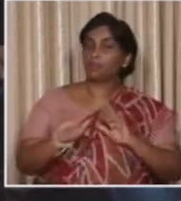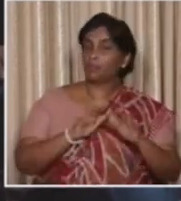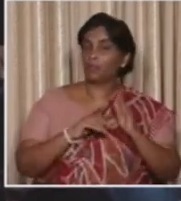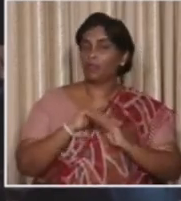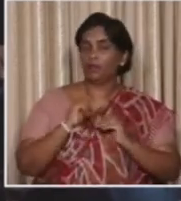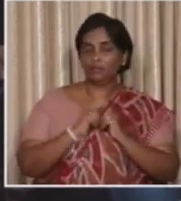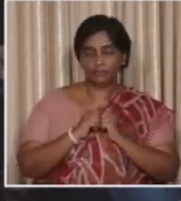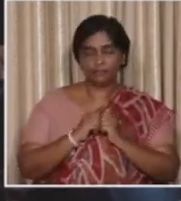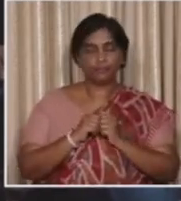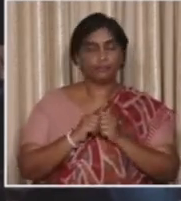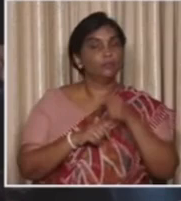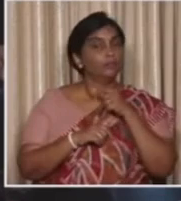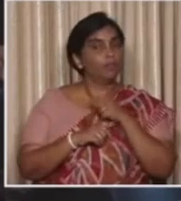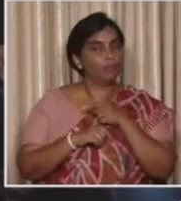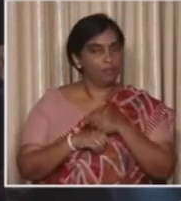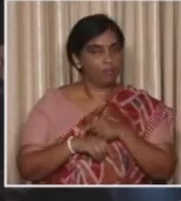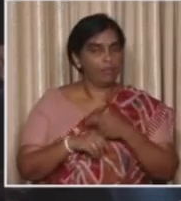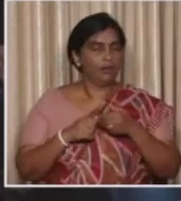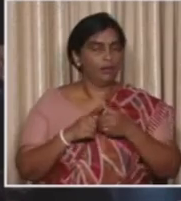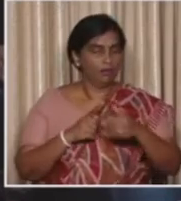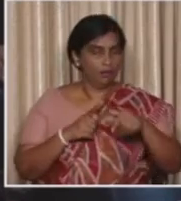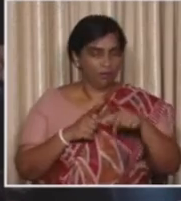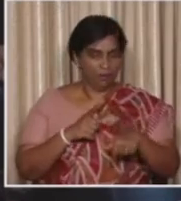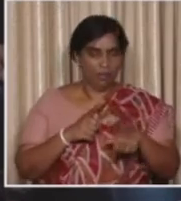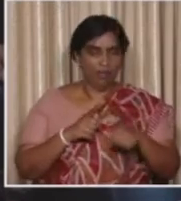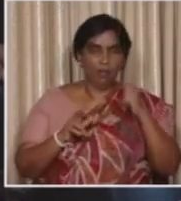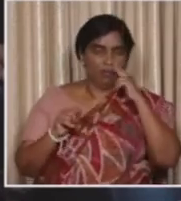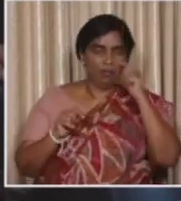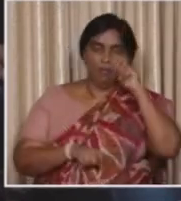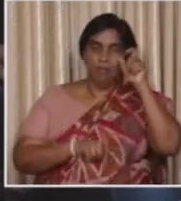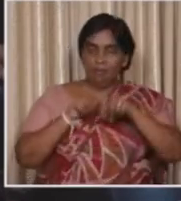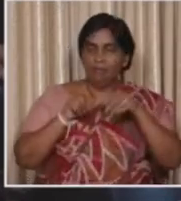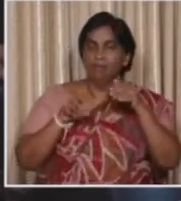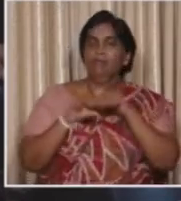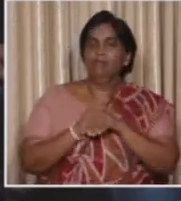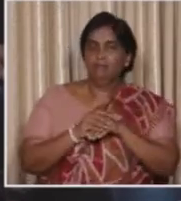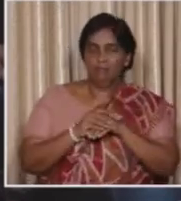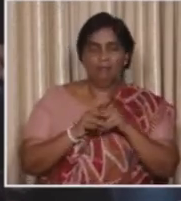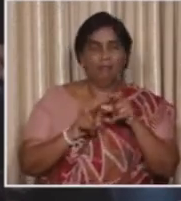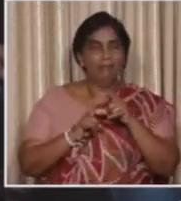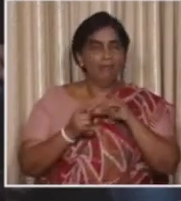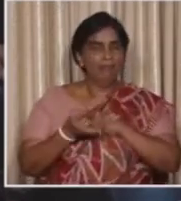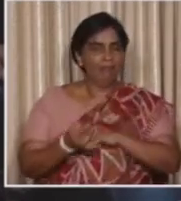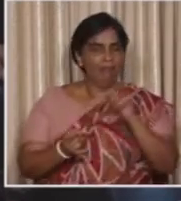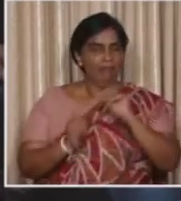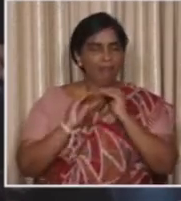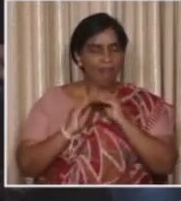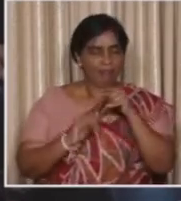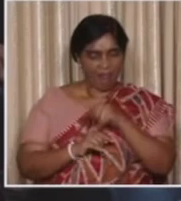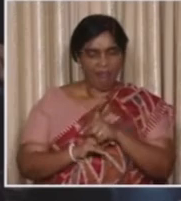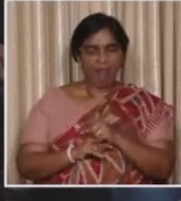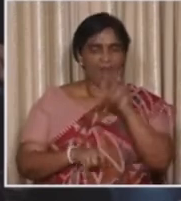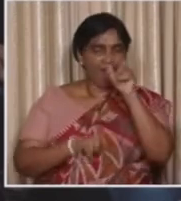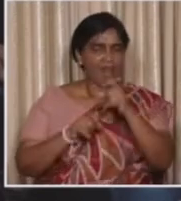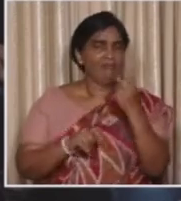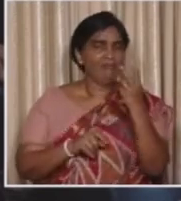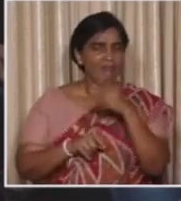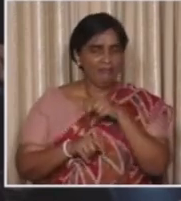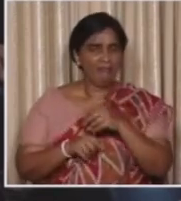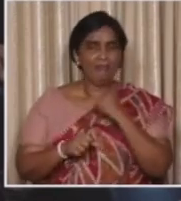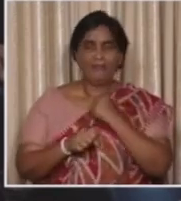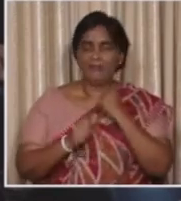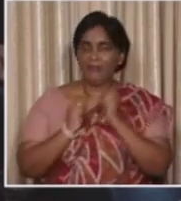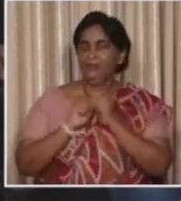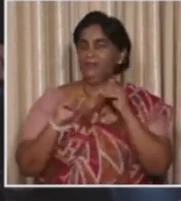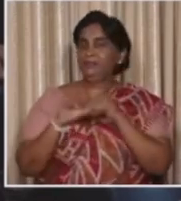ගැටලු ඊළඟට ඒ දැනටත් කඳුකර දමලේ ජනතාව නියෝජනය කරමින් ප්‍රාදේශීය ලේකම් කාර්යාලවල කී දෙනෙක්